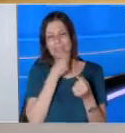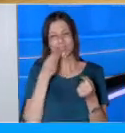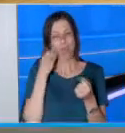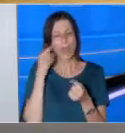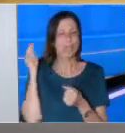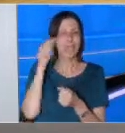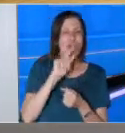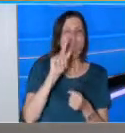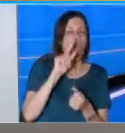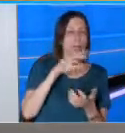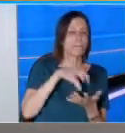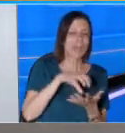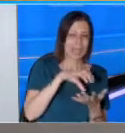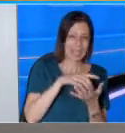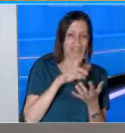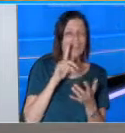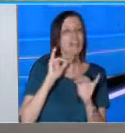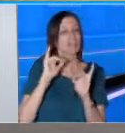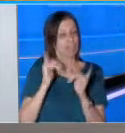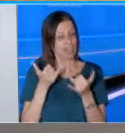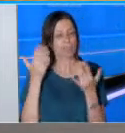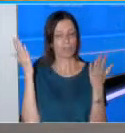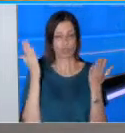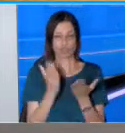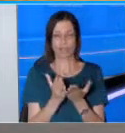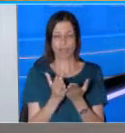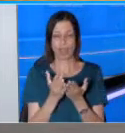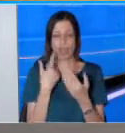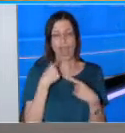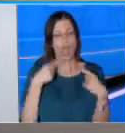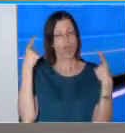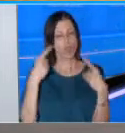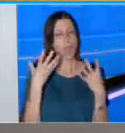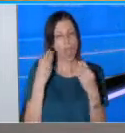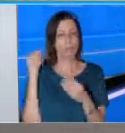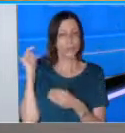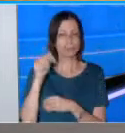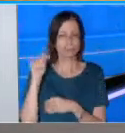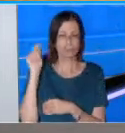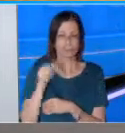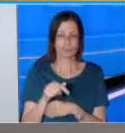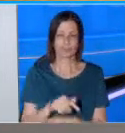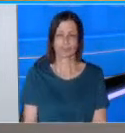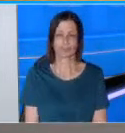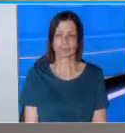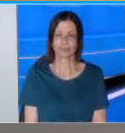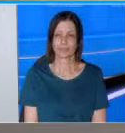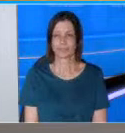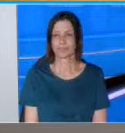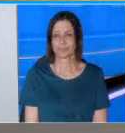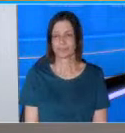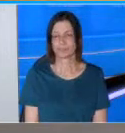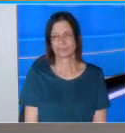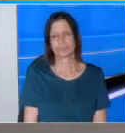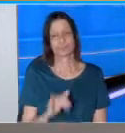אמנם לא למרכז הארץ, אבל כן לעבר באר שבע שסופגת היום הרבה מתחי טילים. כן, תשמע,